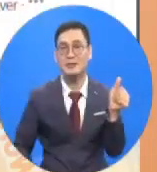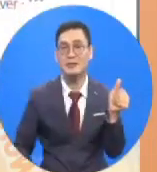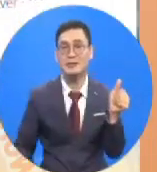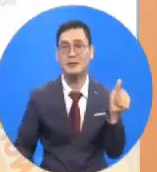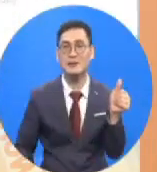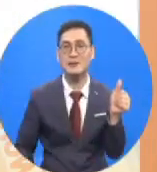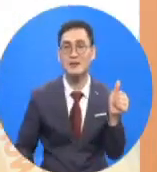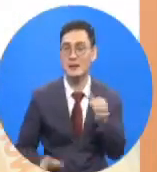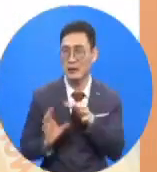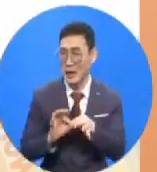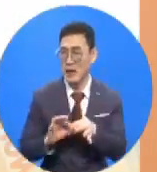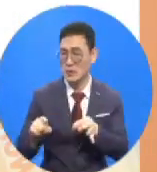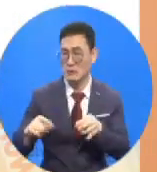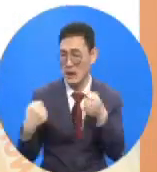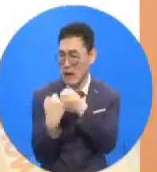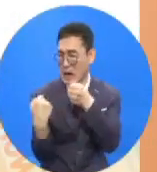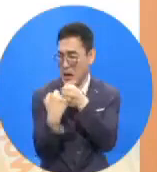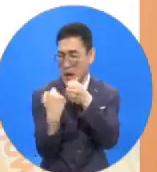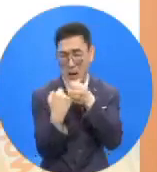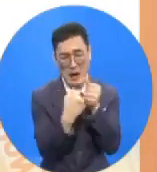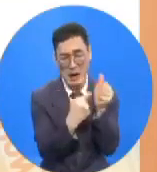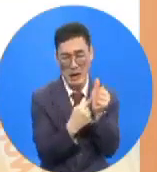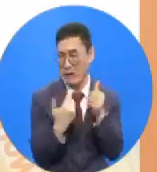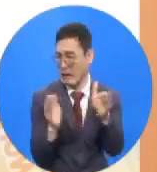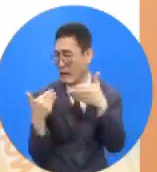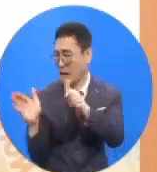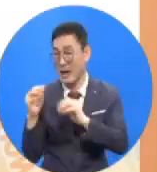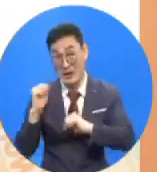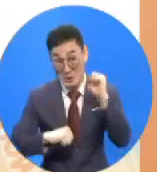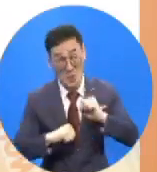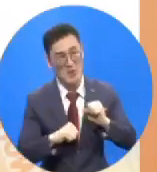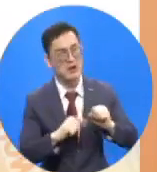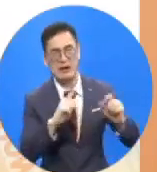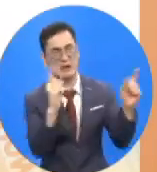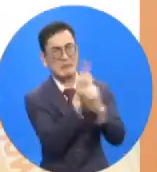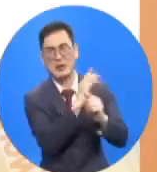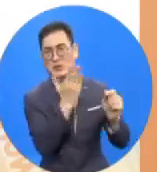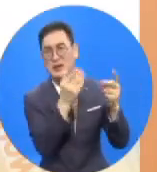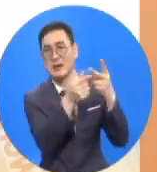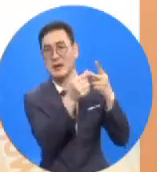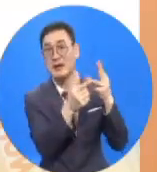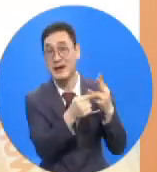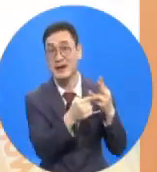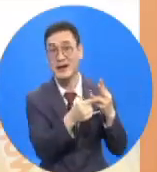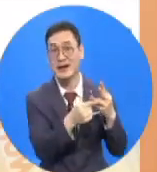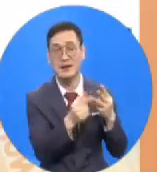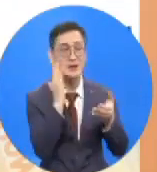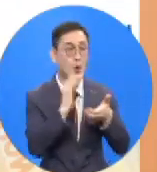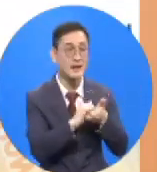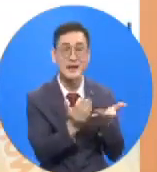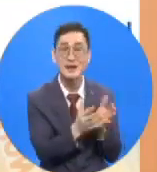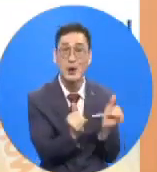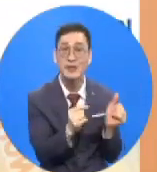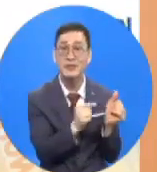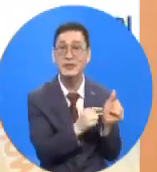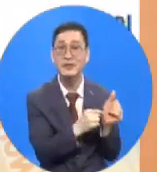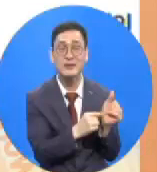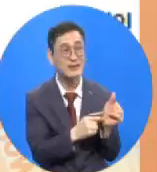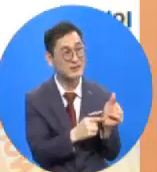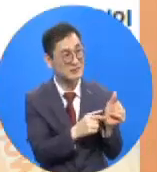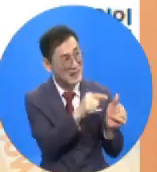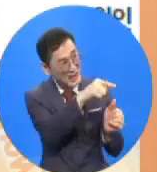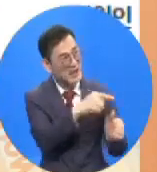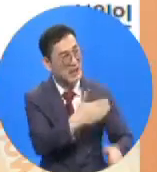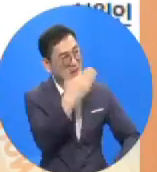부딪히다 보니까 국민들 평가를 하다보니 해야된다고 놈인 실제 같은 경우는 어 사실은 자기를 쭉 기억해라 라는